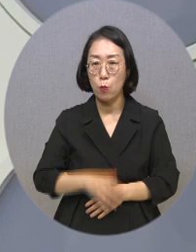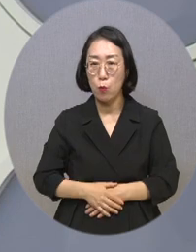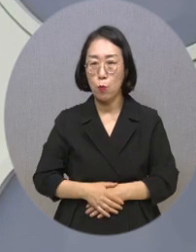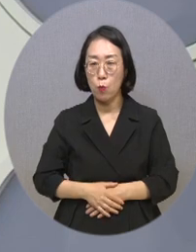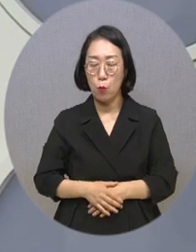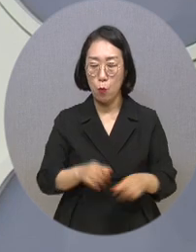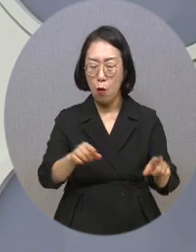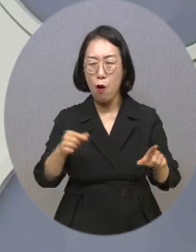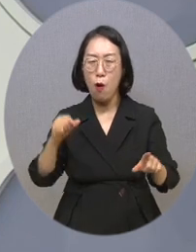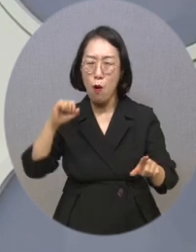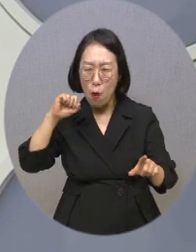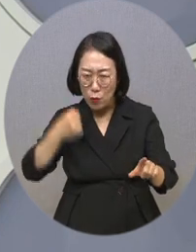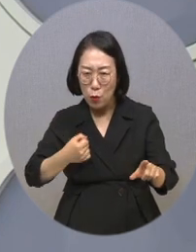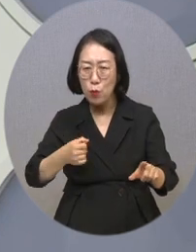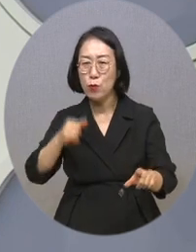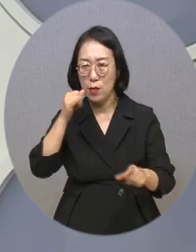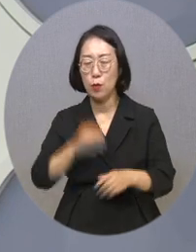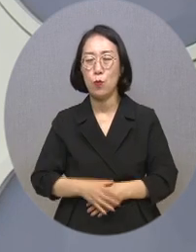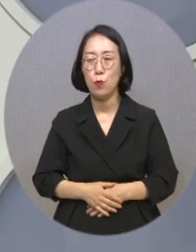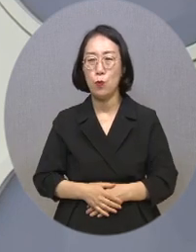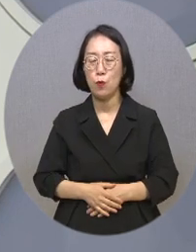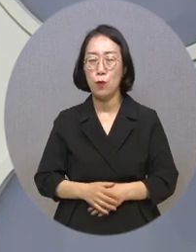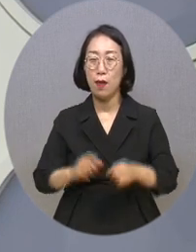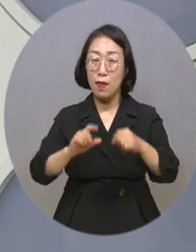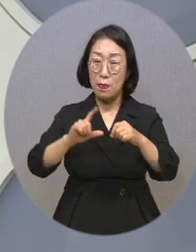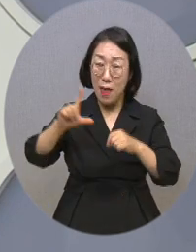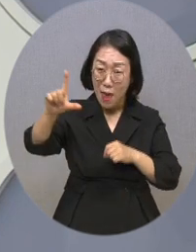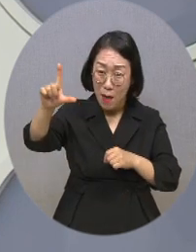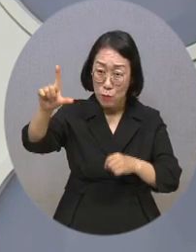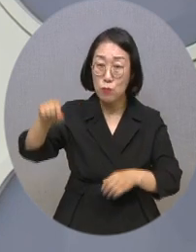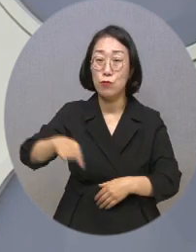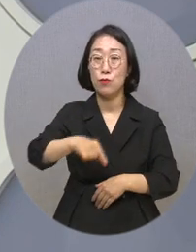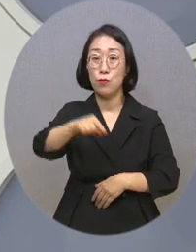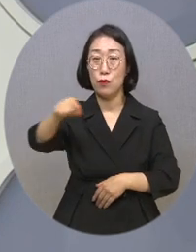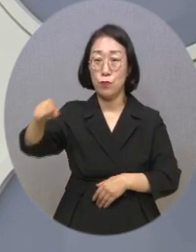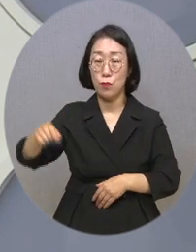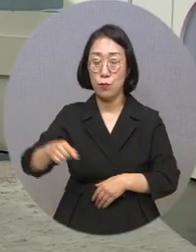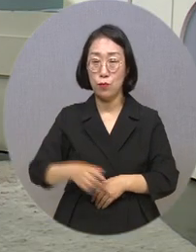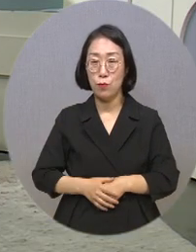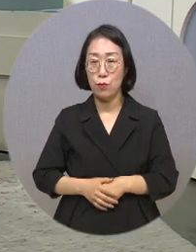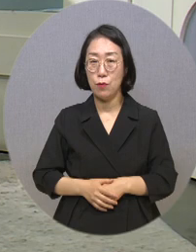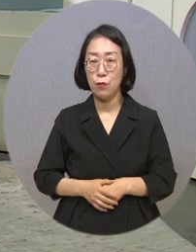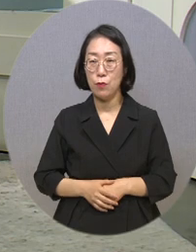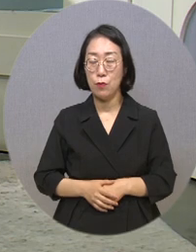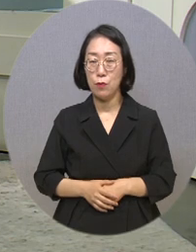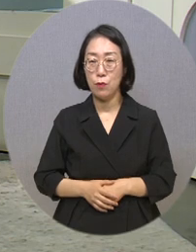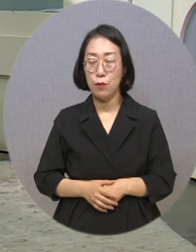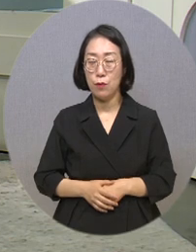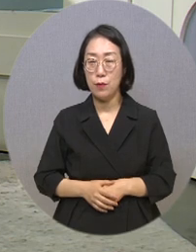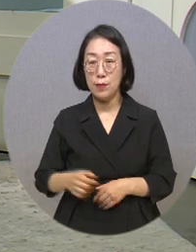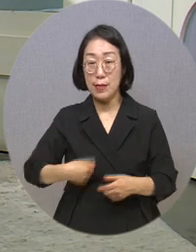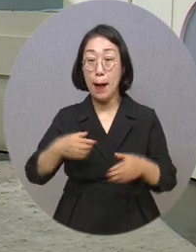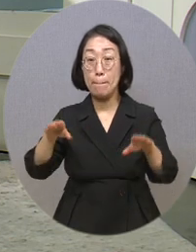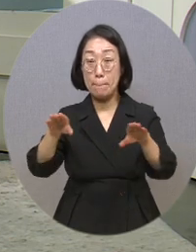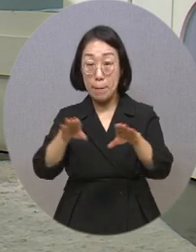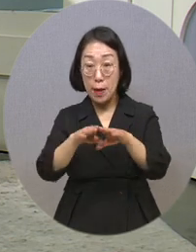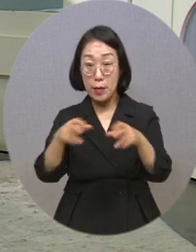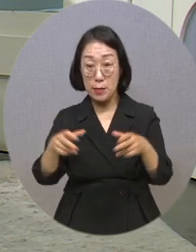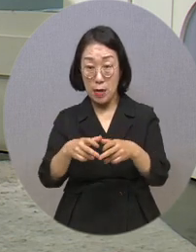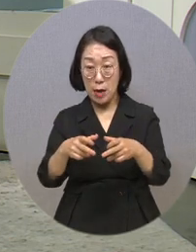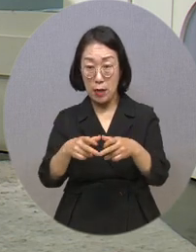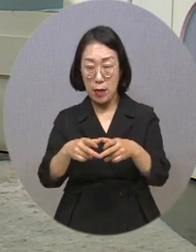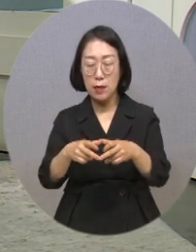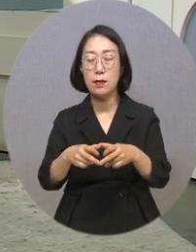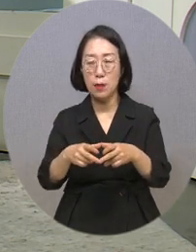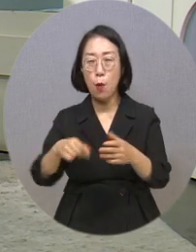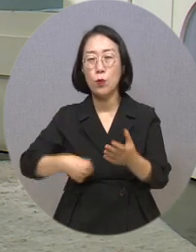좀 넓으니까. 그런데 대부분의 경우에 저기 협의의 자폐성 장애로 생각하면은 좀